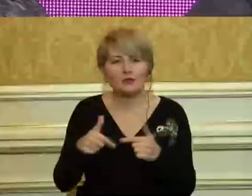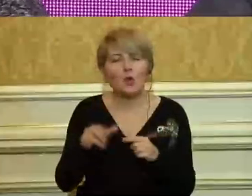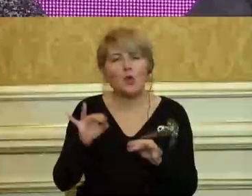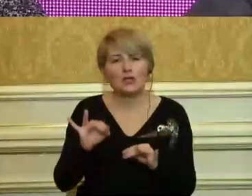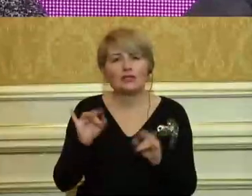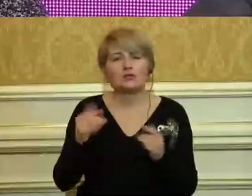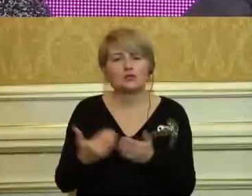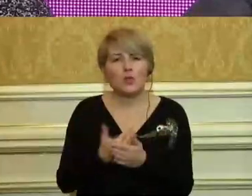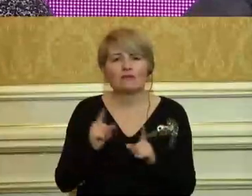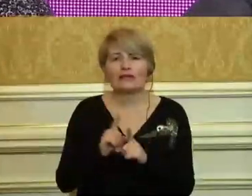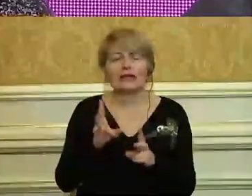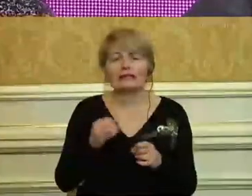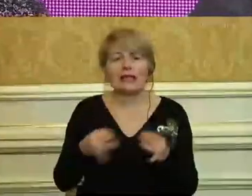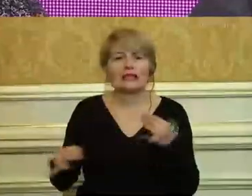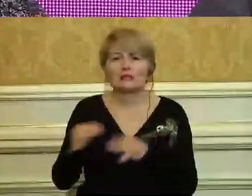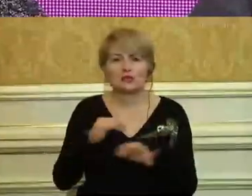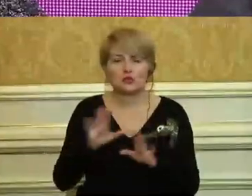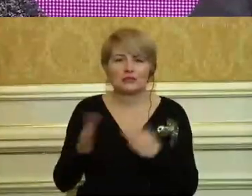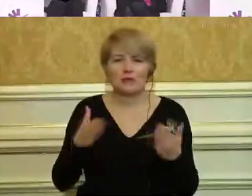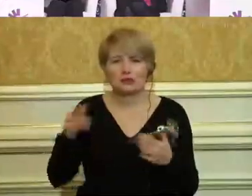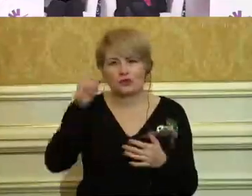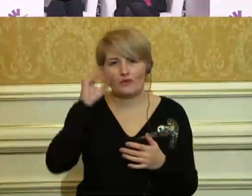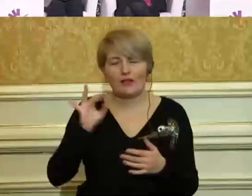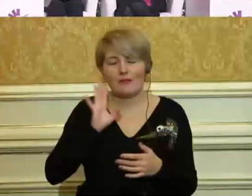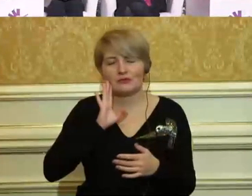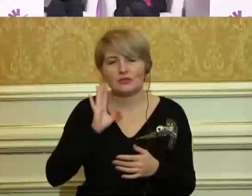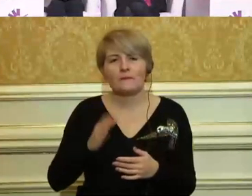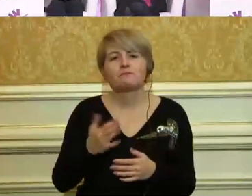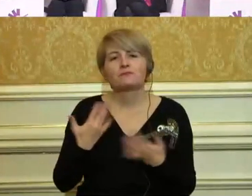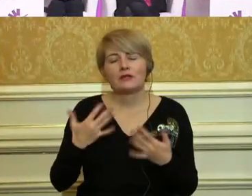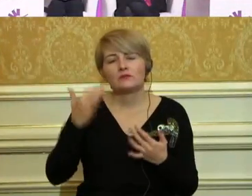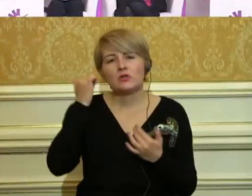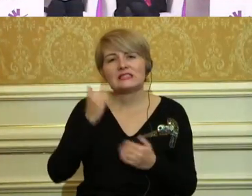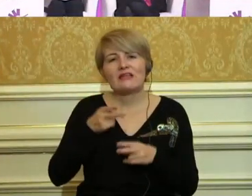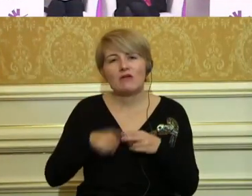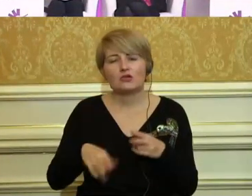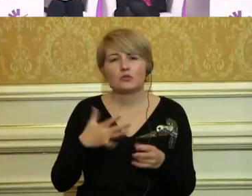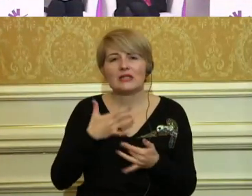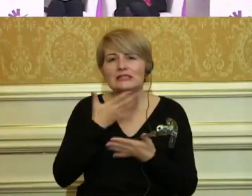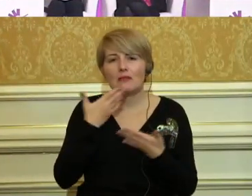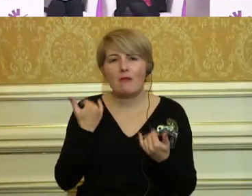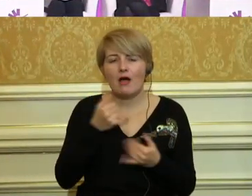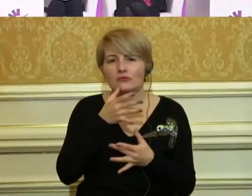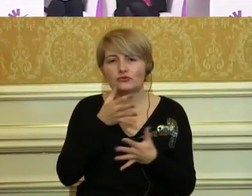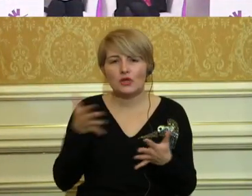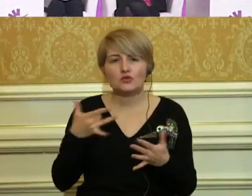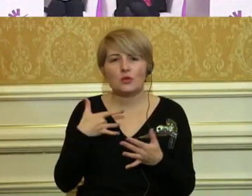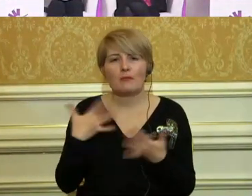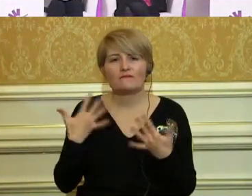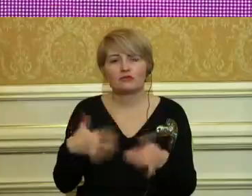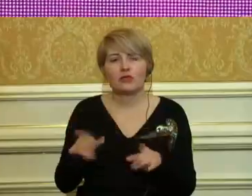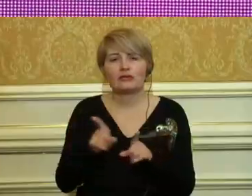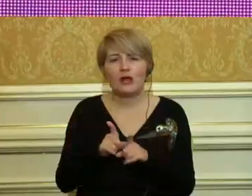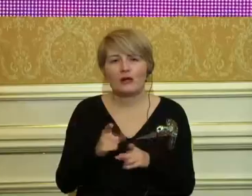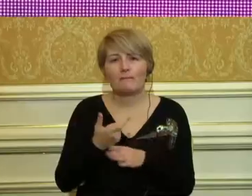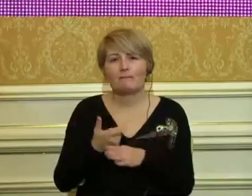political parties. Так, дуже дякуємо. Ми завершуємо. На жаль, нас немає вже зовсім часу, тому що ми так трошки вже...